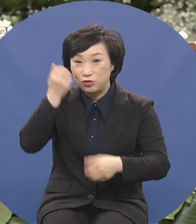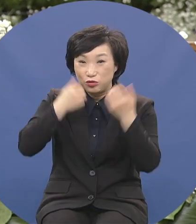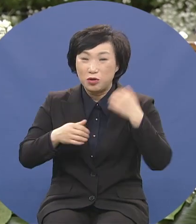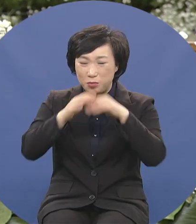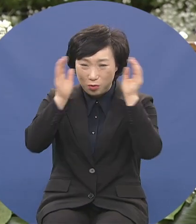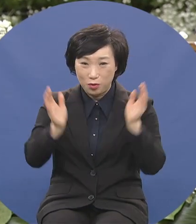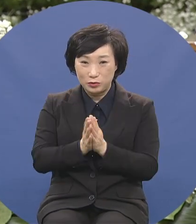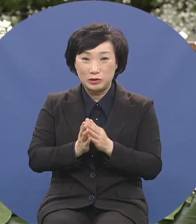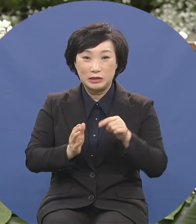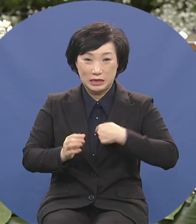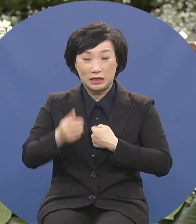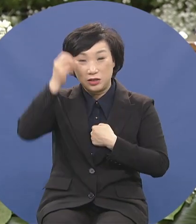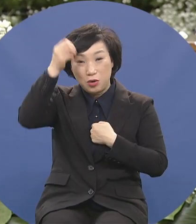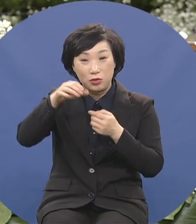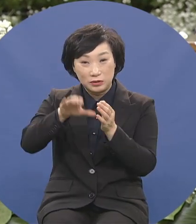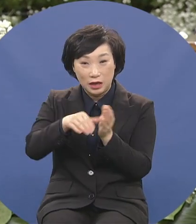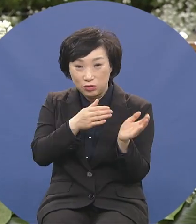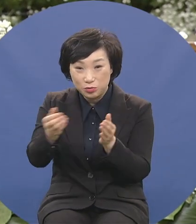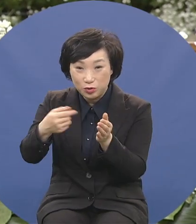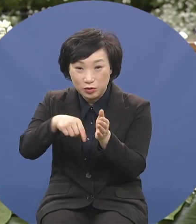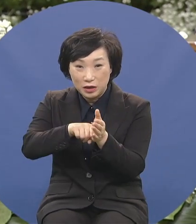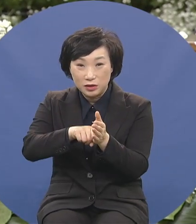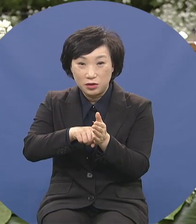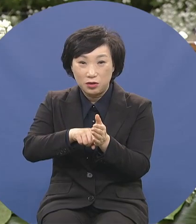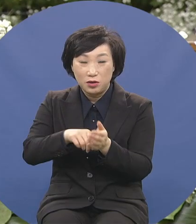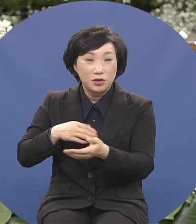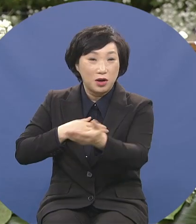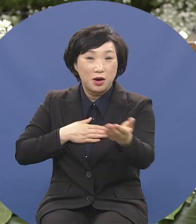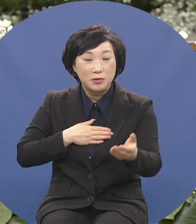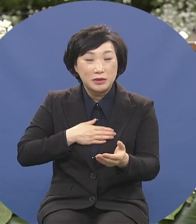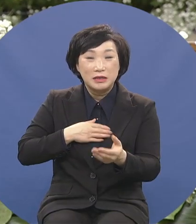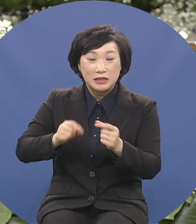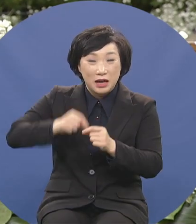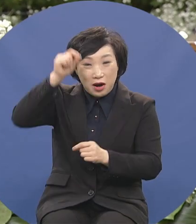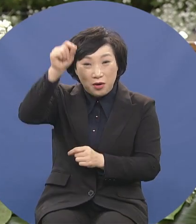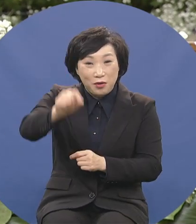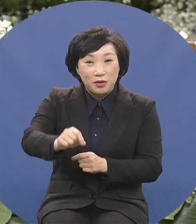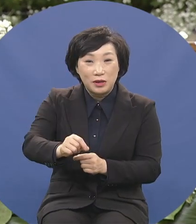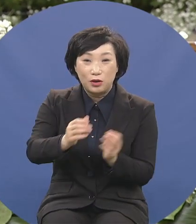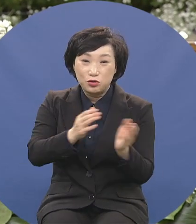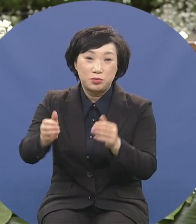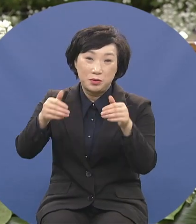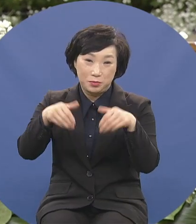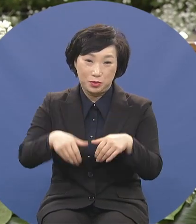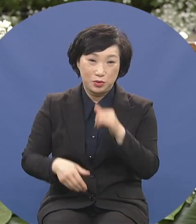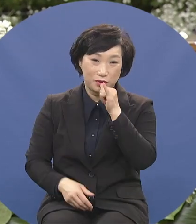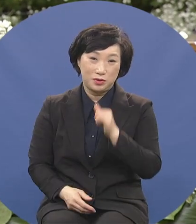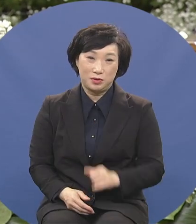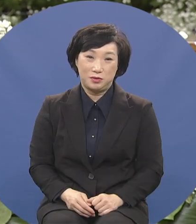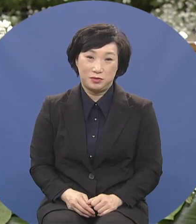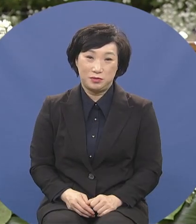누구라도 자기 영혼의 때를 위해서 영원한 작품을 만들지 아니하면